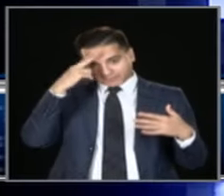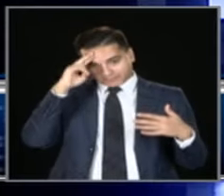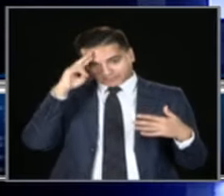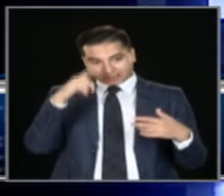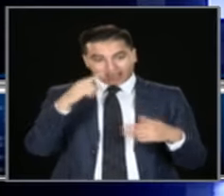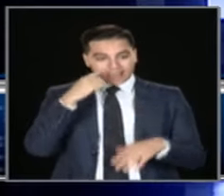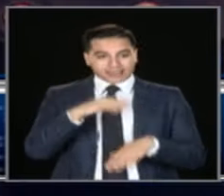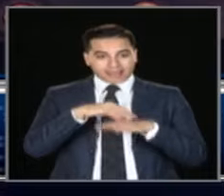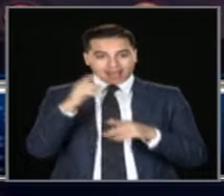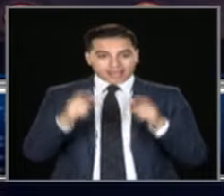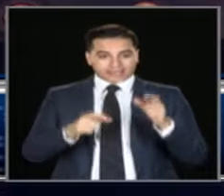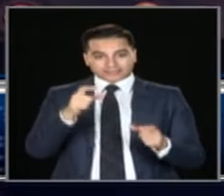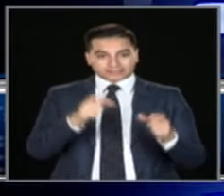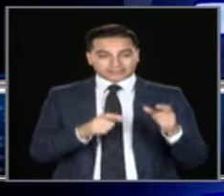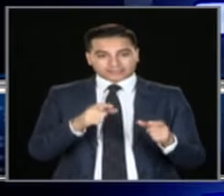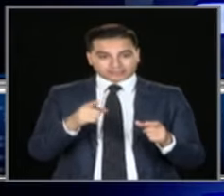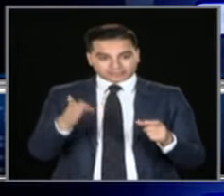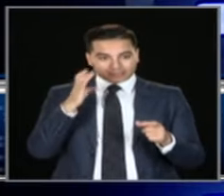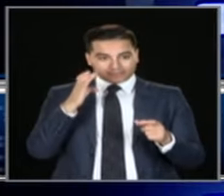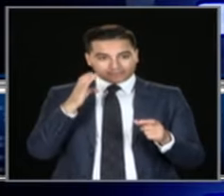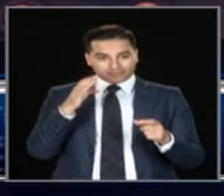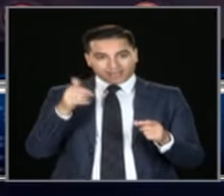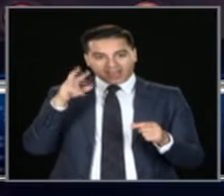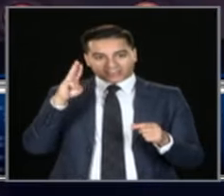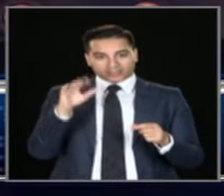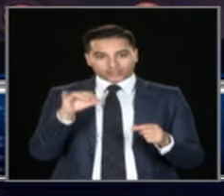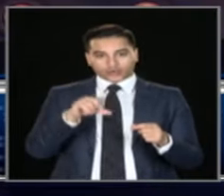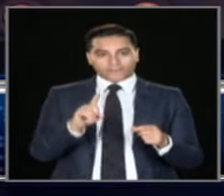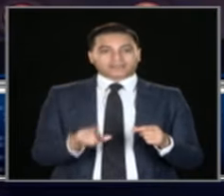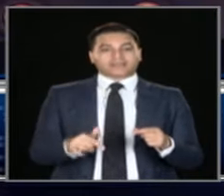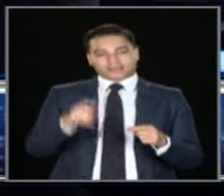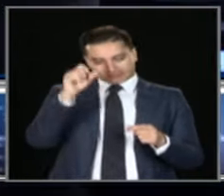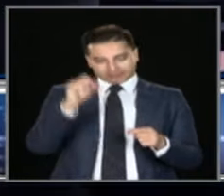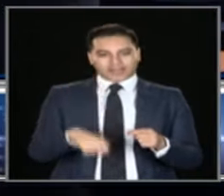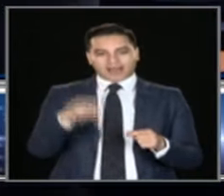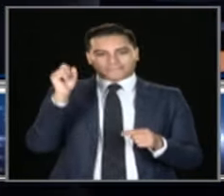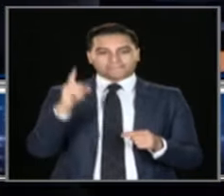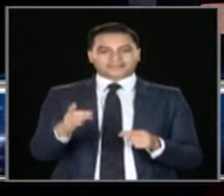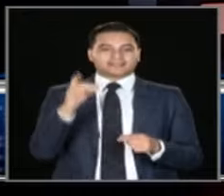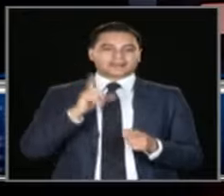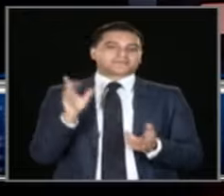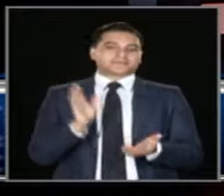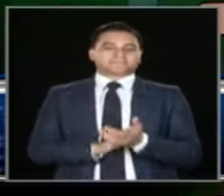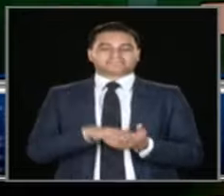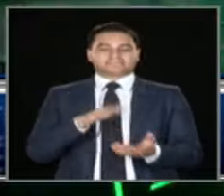عدد سكانها. إجابتك الأول إن شاء الله أثيوبيا. أثيوبيا. الهدف الذهبي،